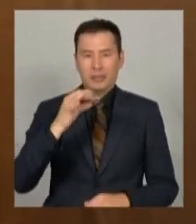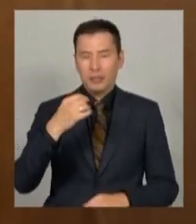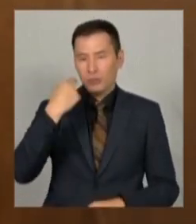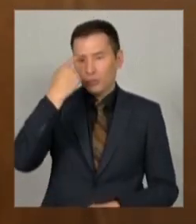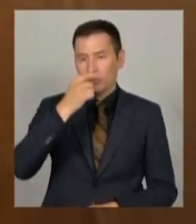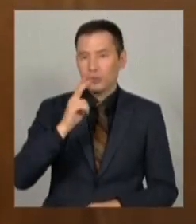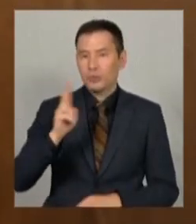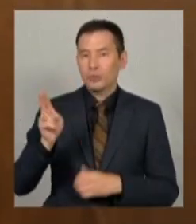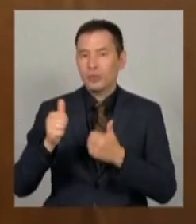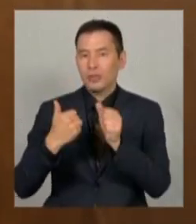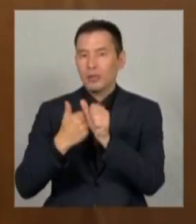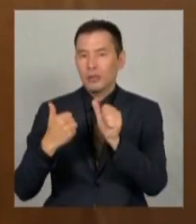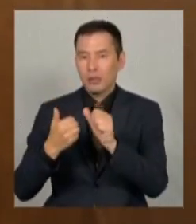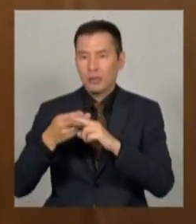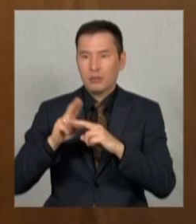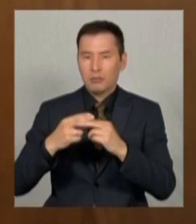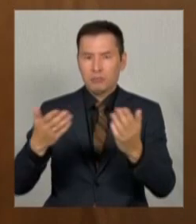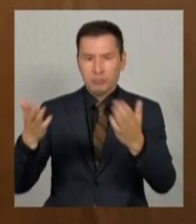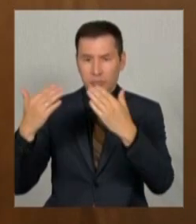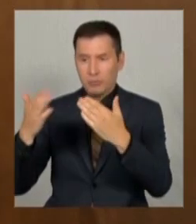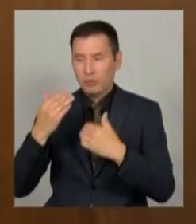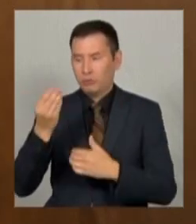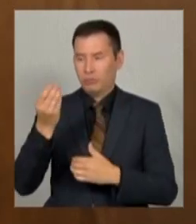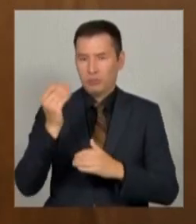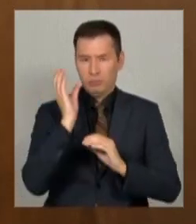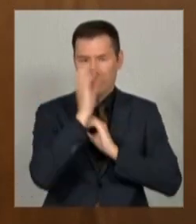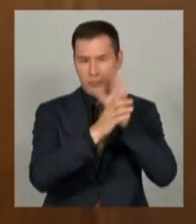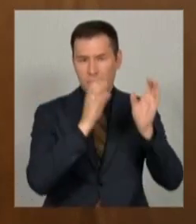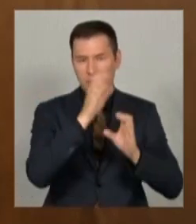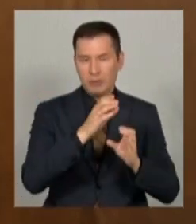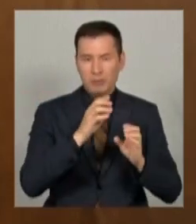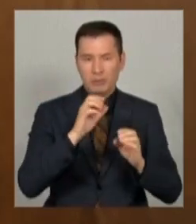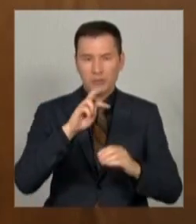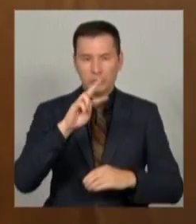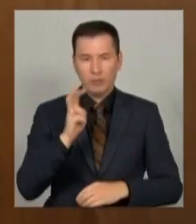сговору привлекали граждан для вложения наличных денежных средств в иностранной валюте,